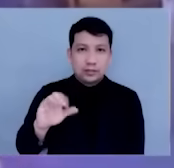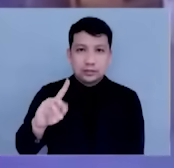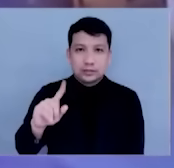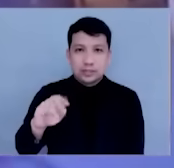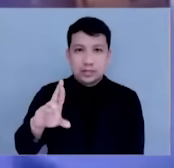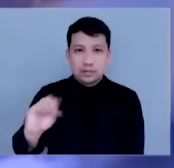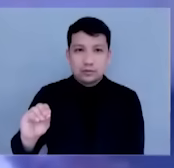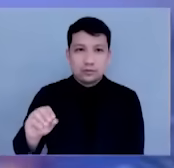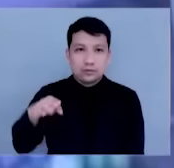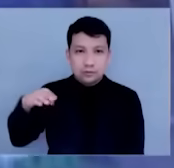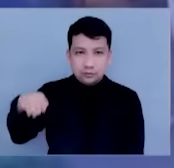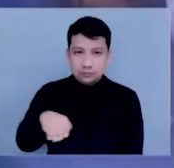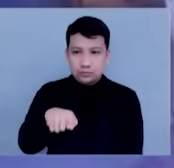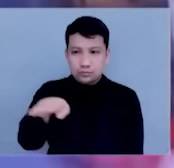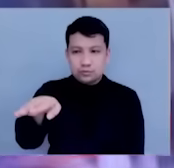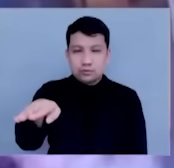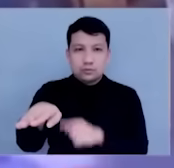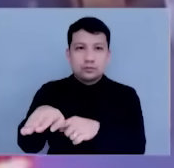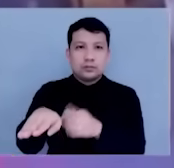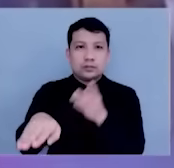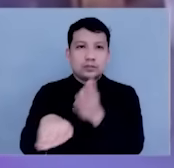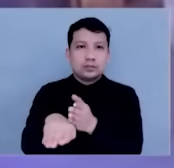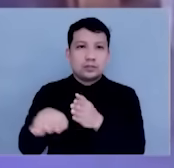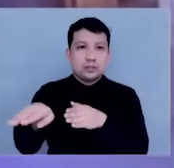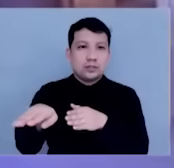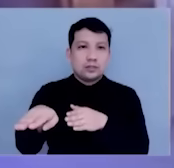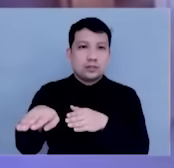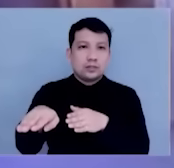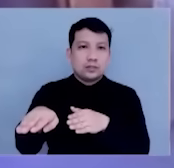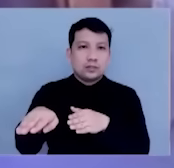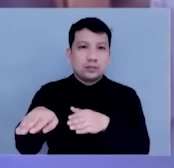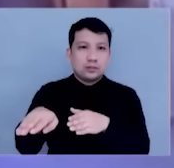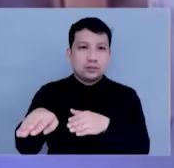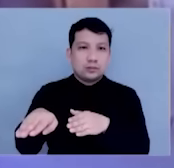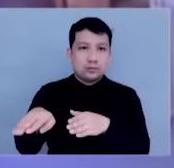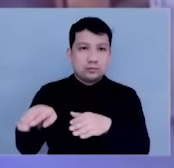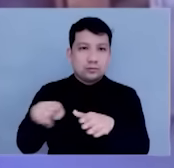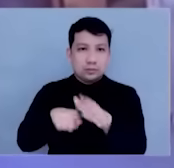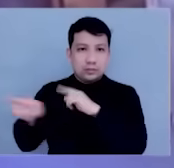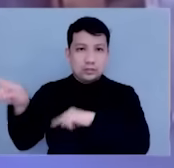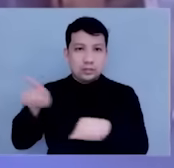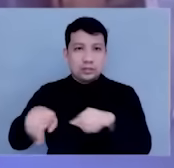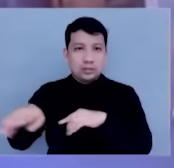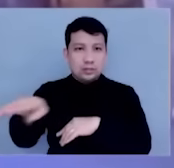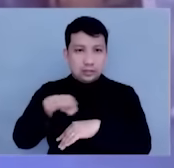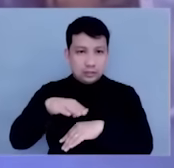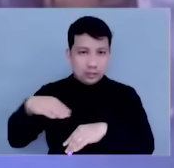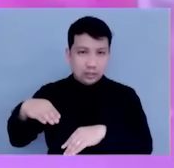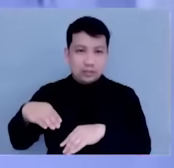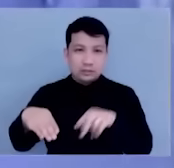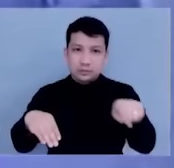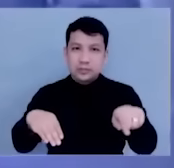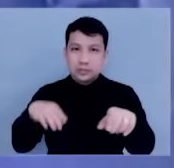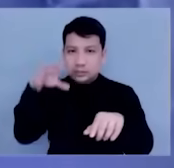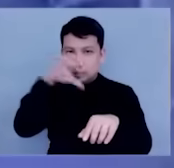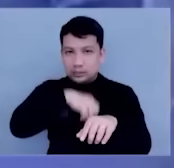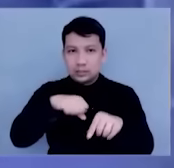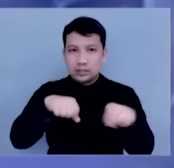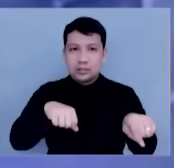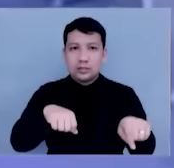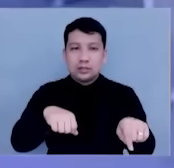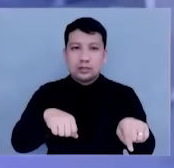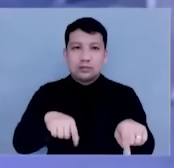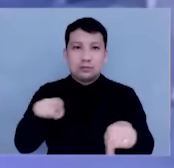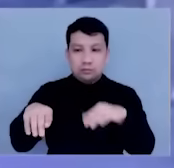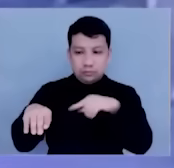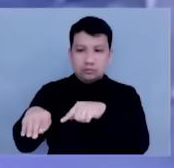dulo, napahinto ang SUV at nagtakbuhan ang ilang residente. Hindi na nahagip sa CCTV pero pinagbabaril